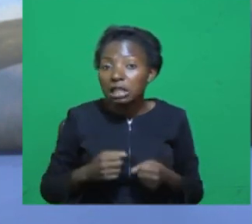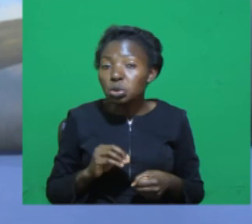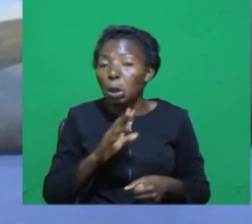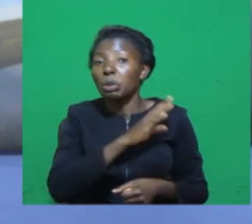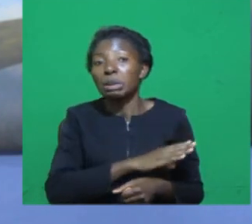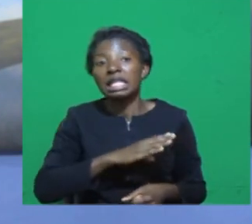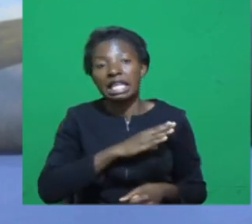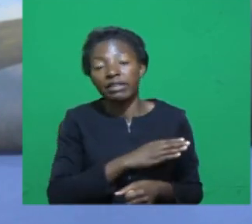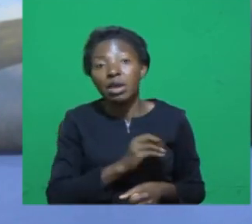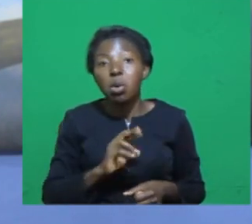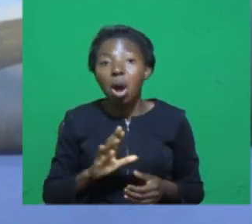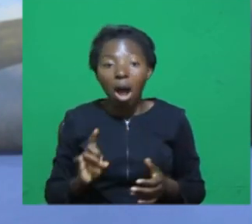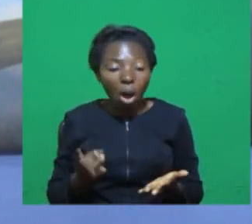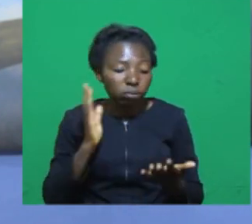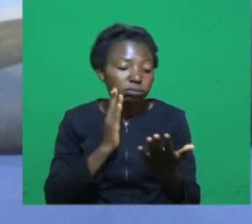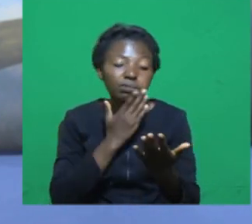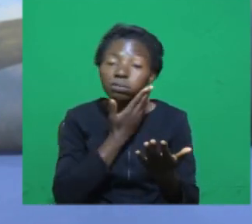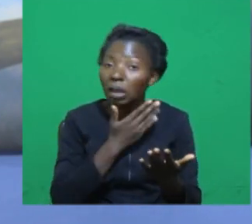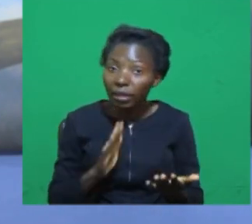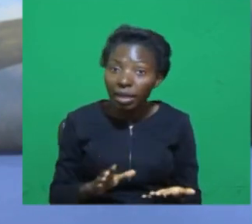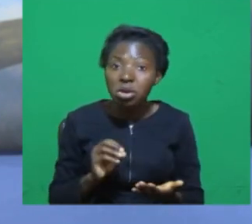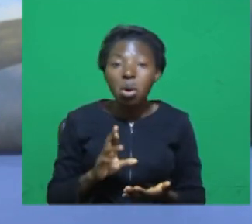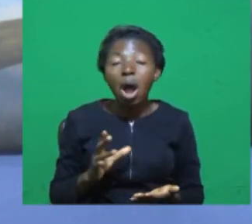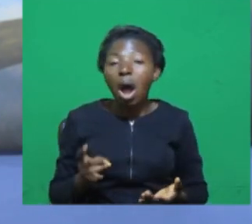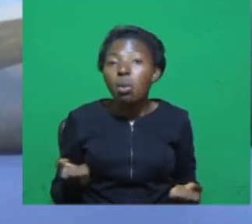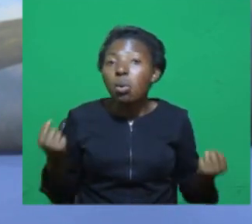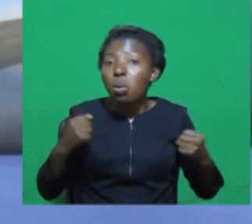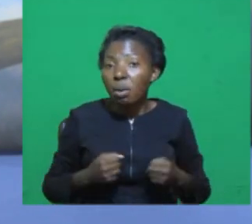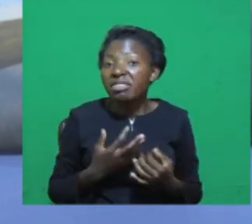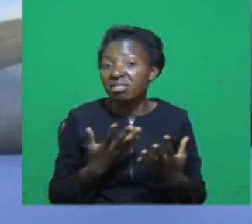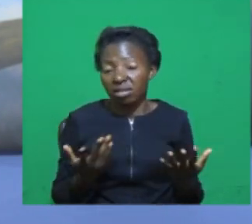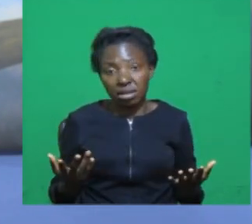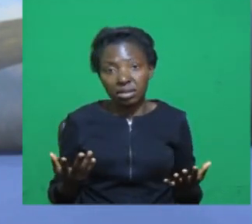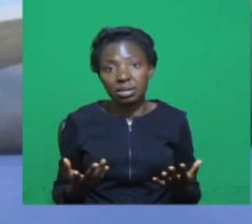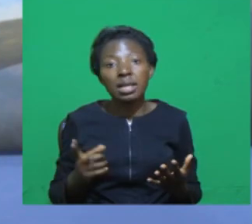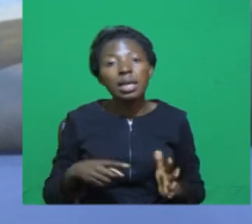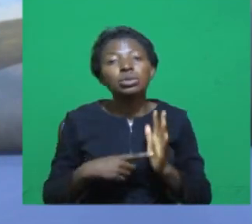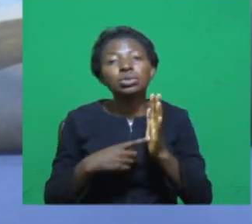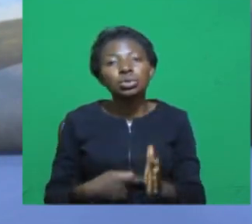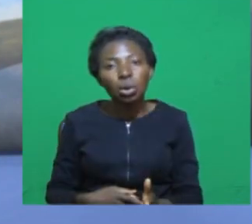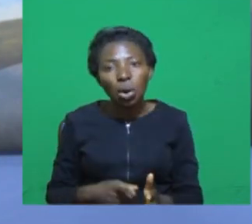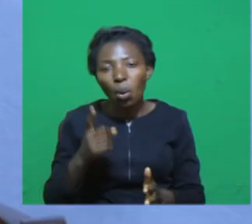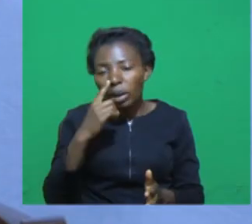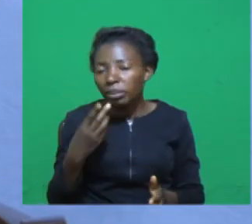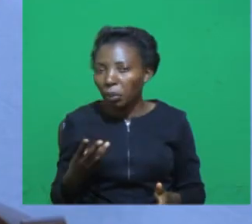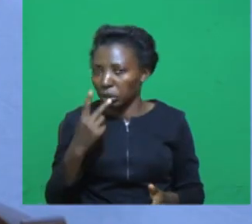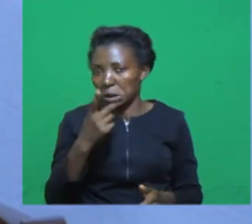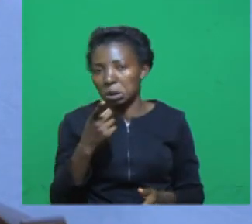kaitiro kana kazorero kemafuta kana kapfekerwo kezvishongo kanonoita kuti